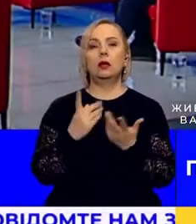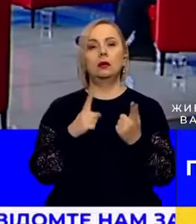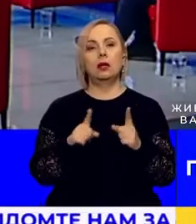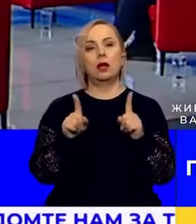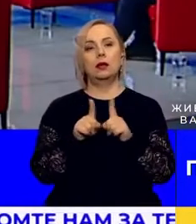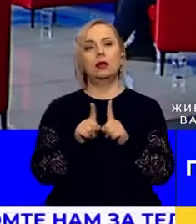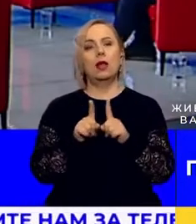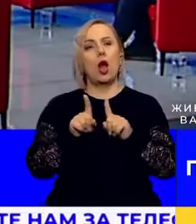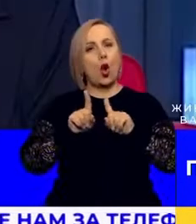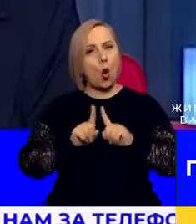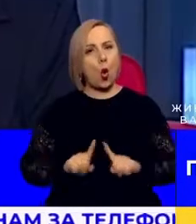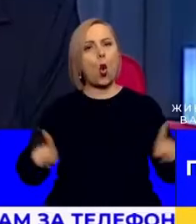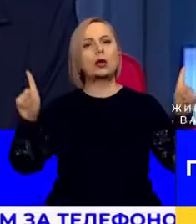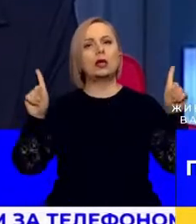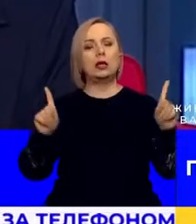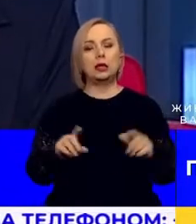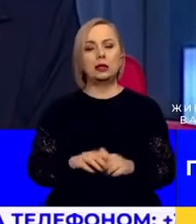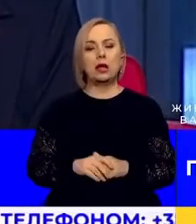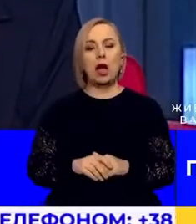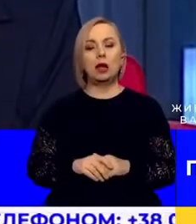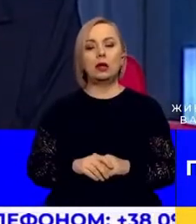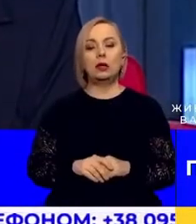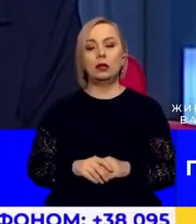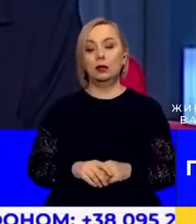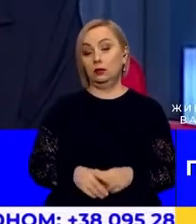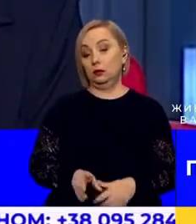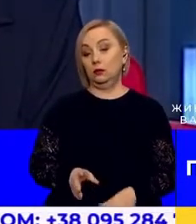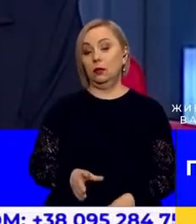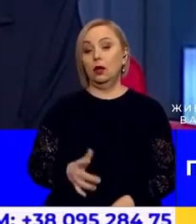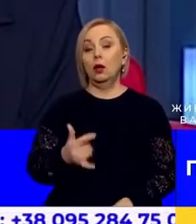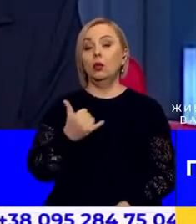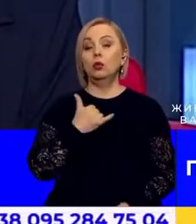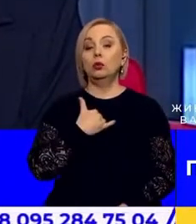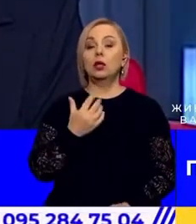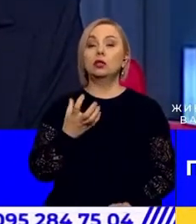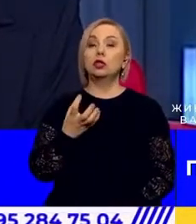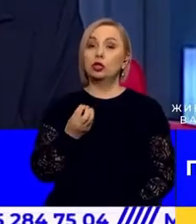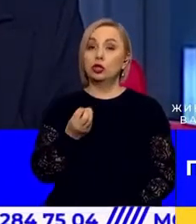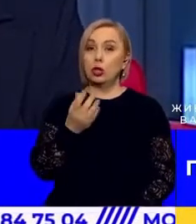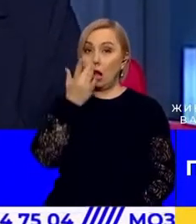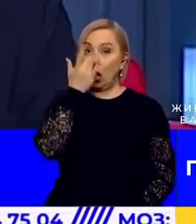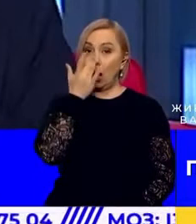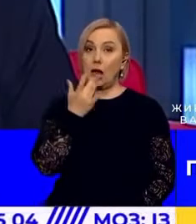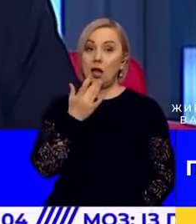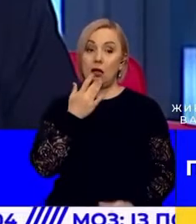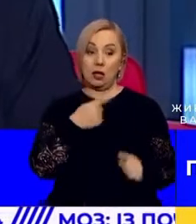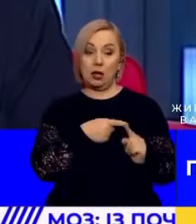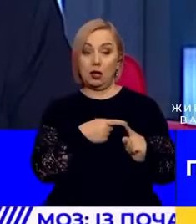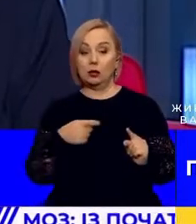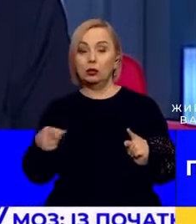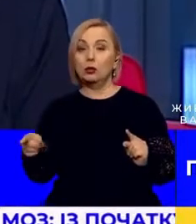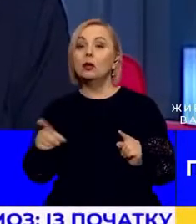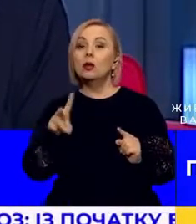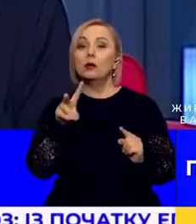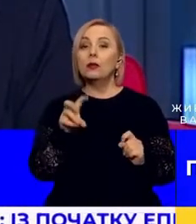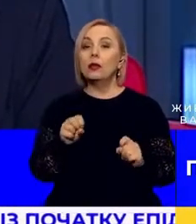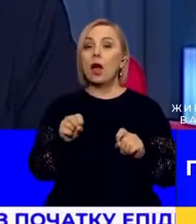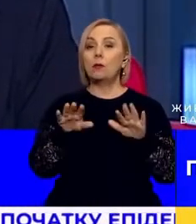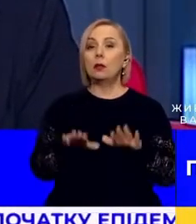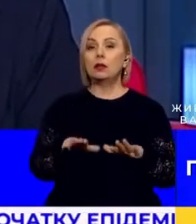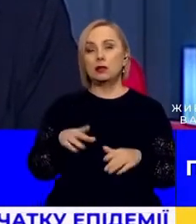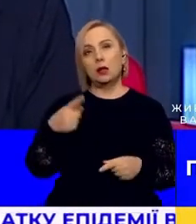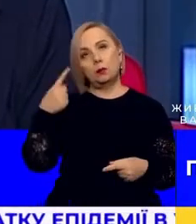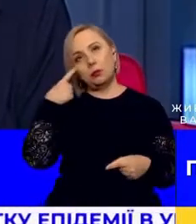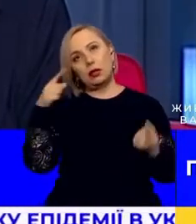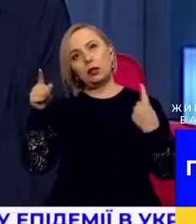тут оригінальний в цих всіх речах, тому що в нас ще від літа, в тому числі і на місцях, придумували міські